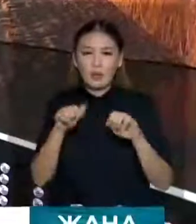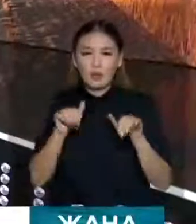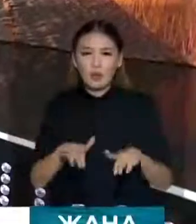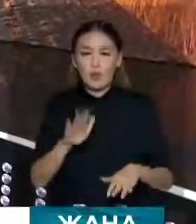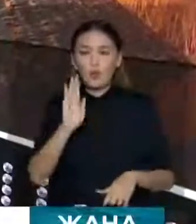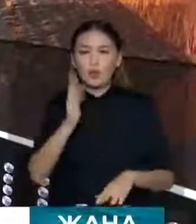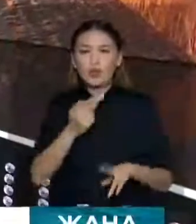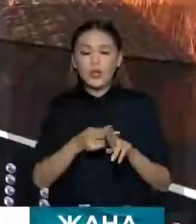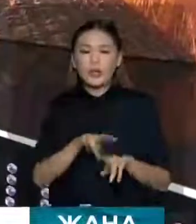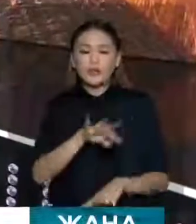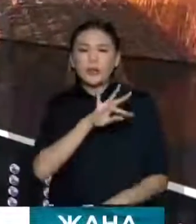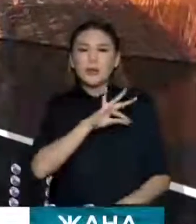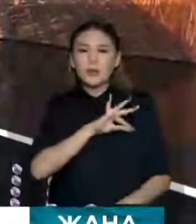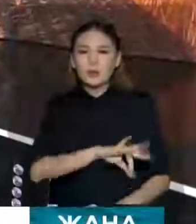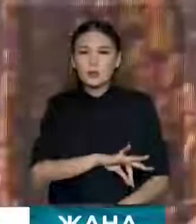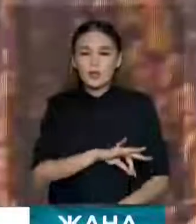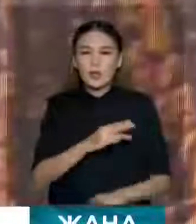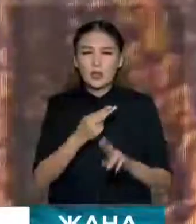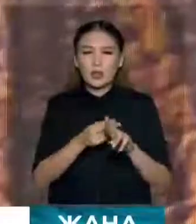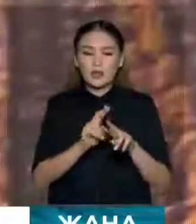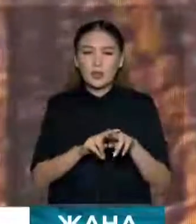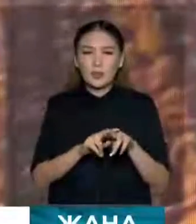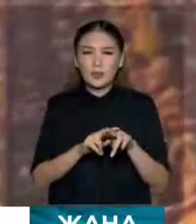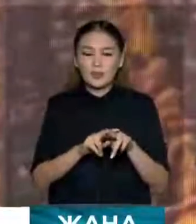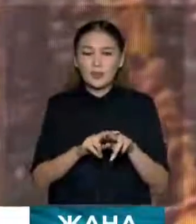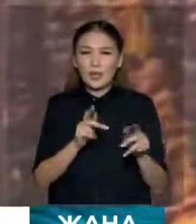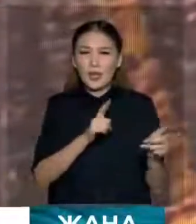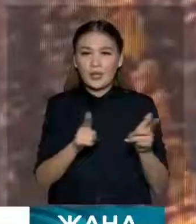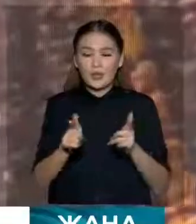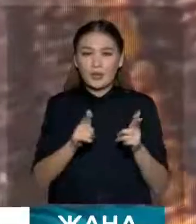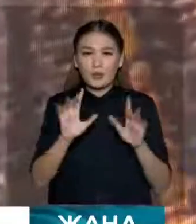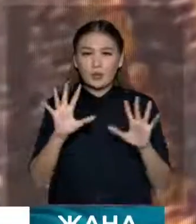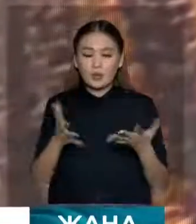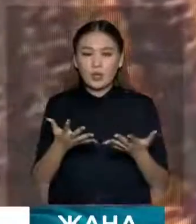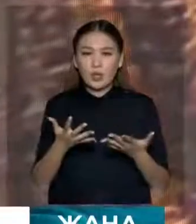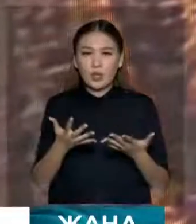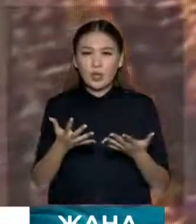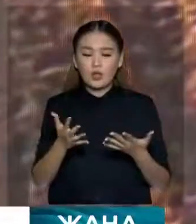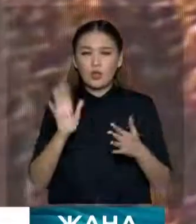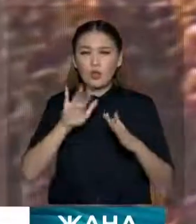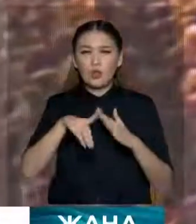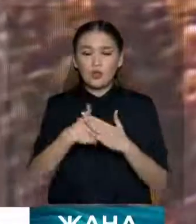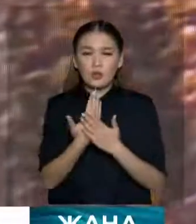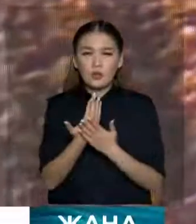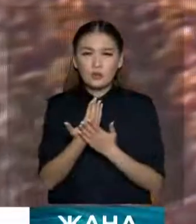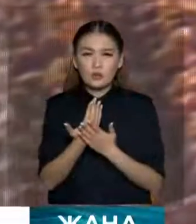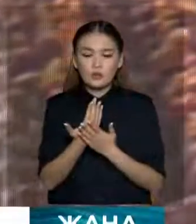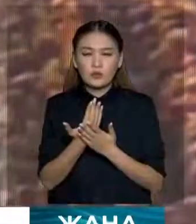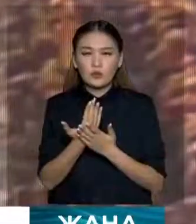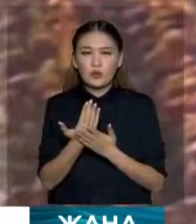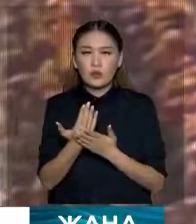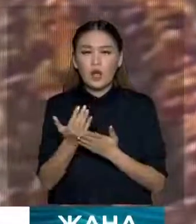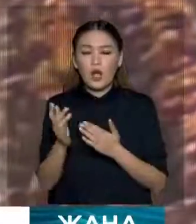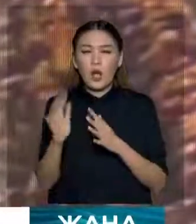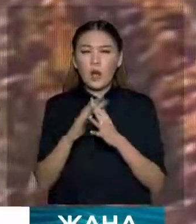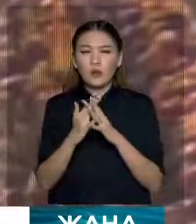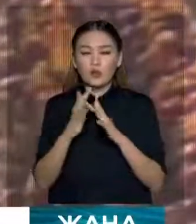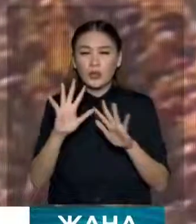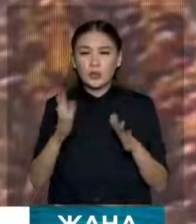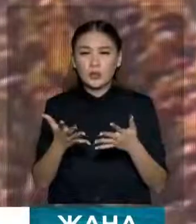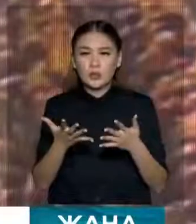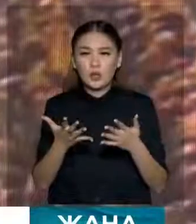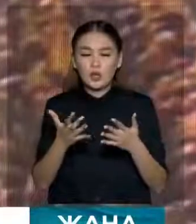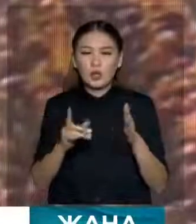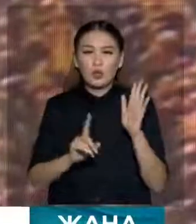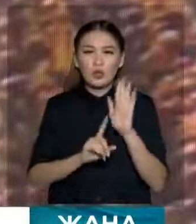жаңа тиімді осы салаға керек мамандар дайындайтын болсақ, жаңа формацияда мамандар жағдай жасайтын болсақ, ауылдарда балалар